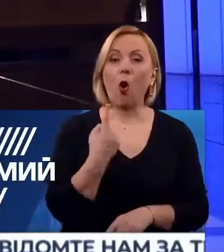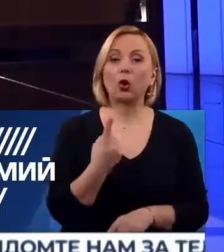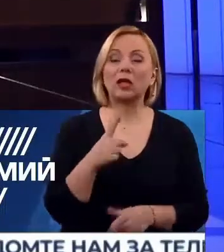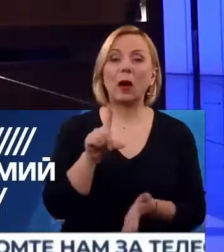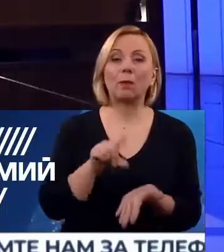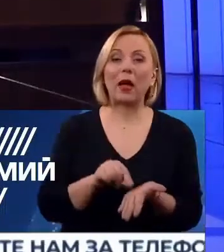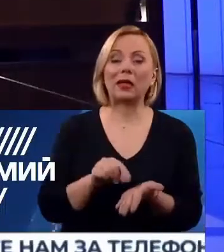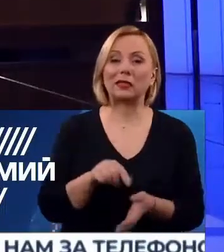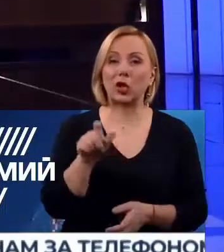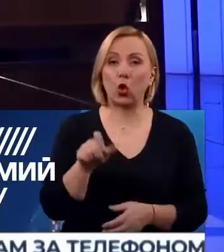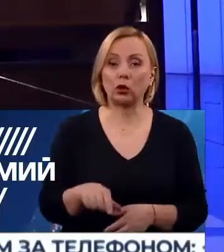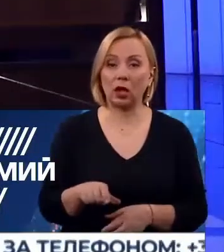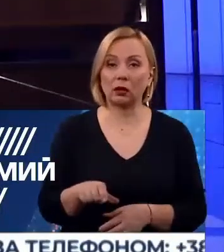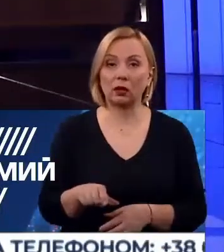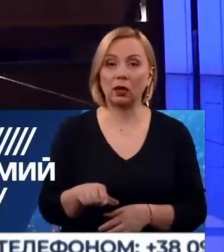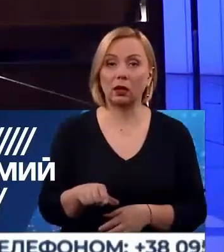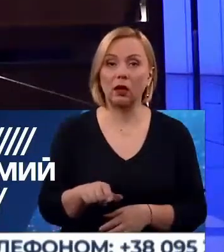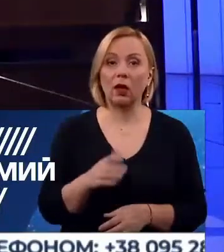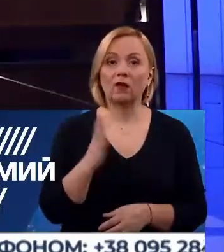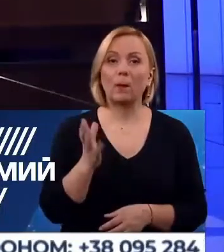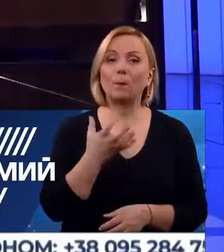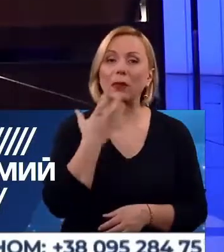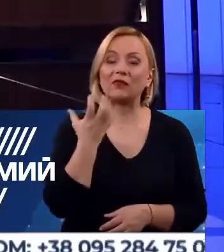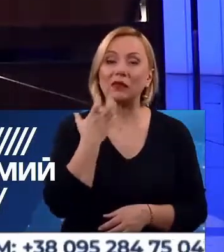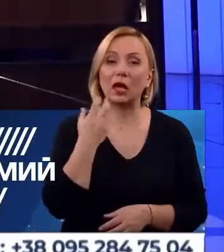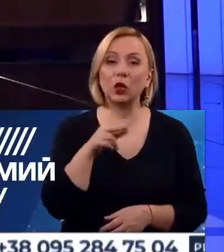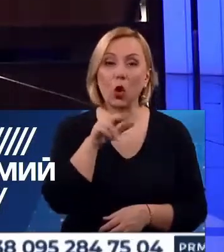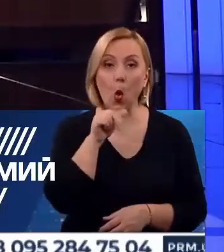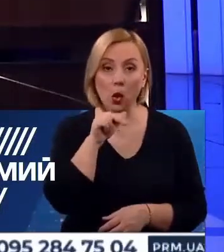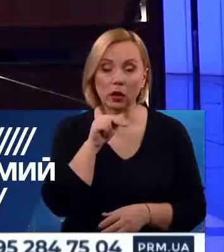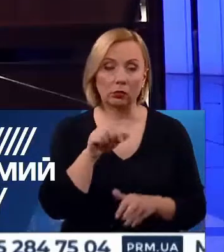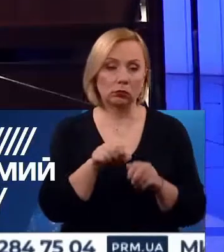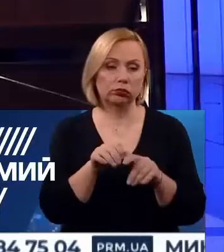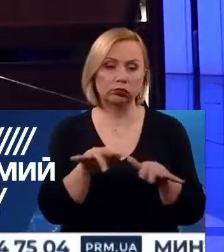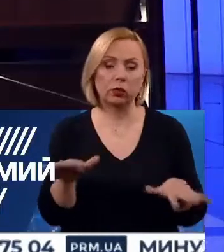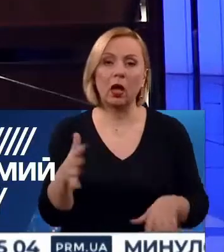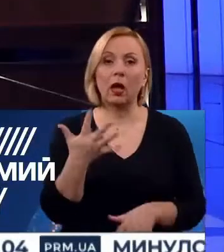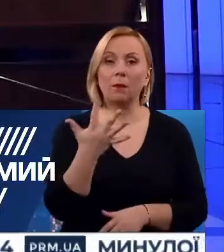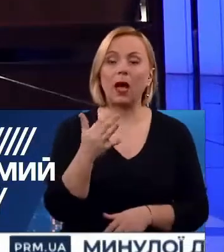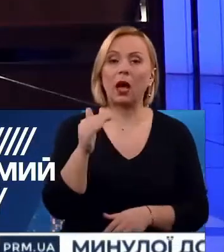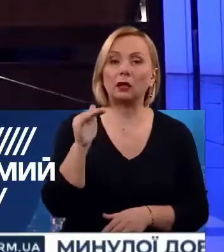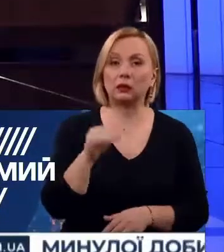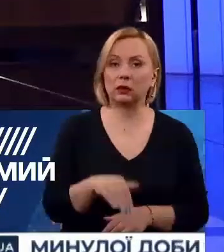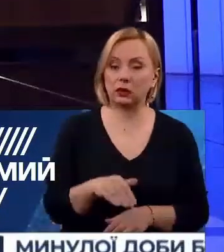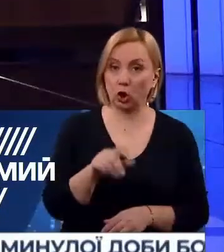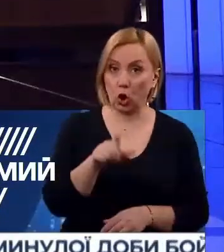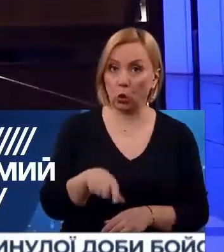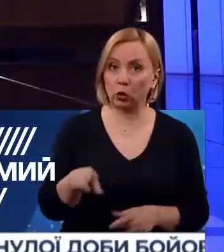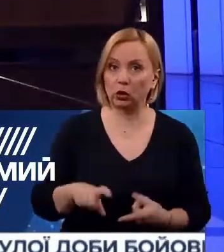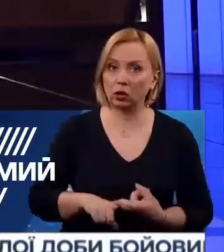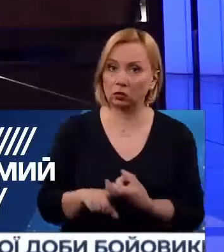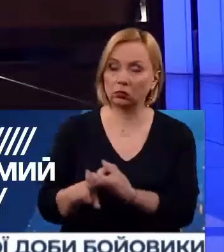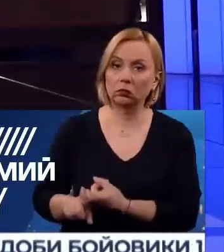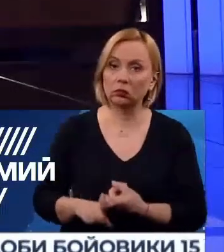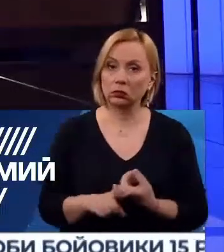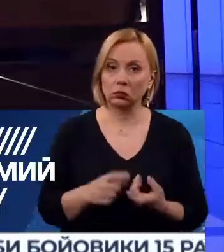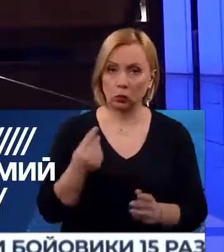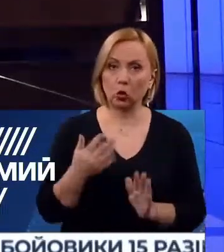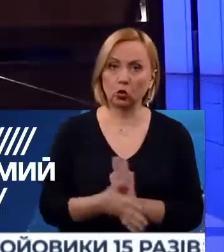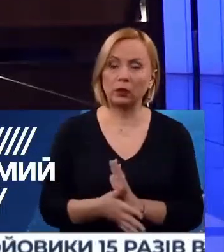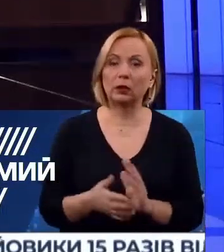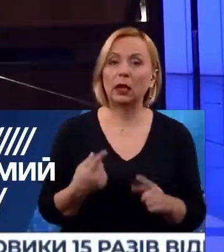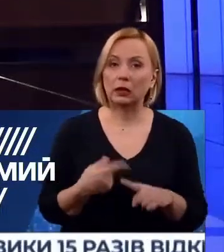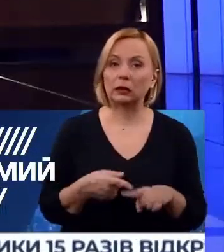пенсіонерка в Південній Кореї, вона розповсюдила на 5,5 тисяч людей це захворювання. Ви розумієте, що